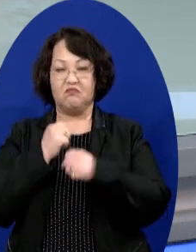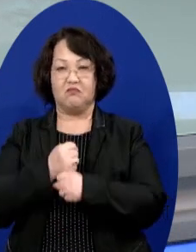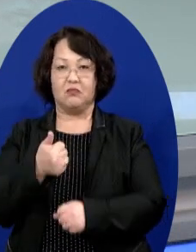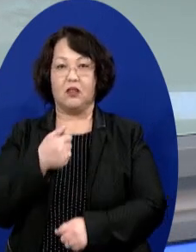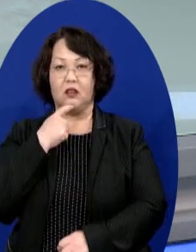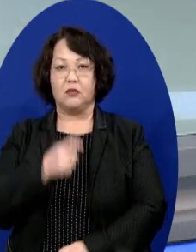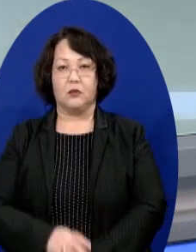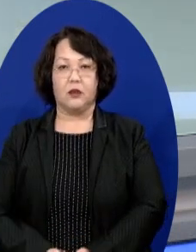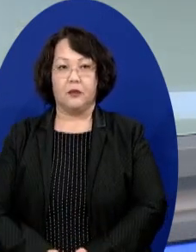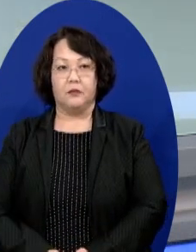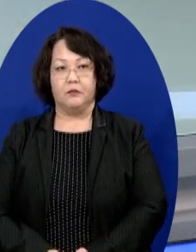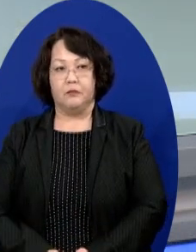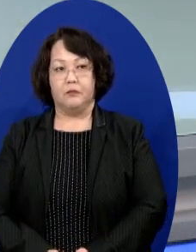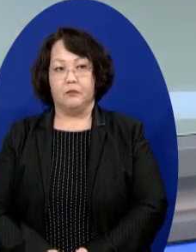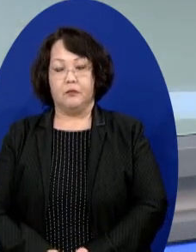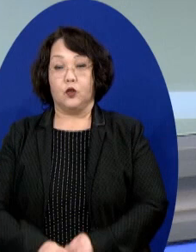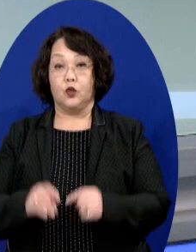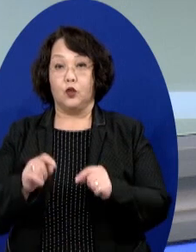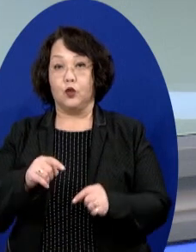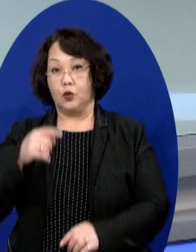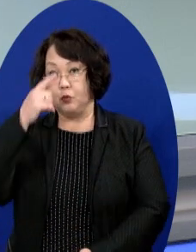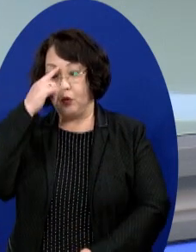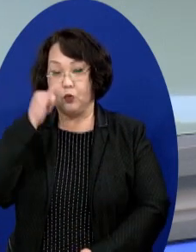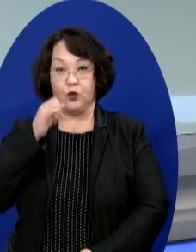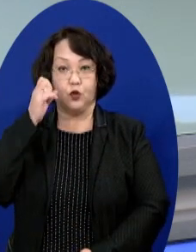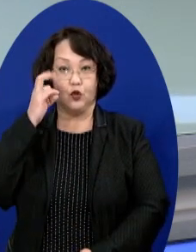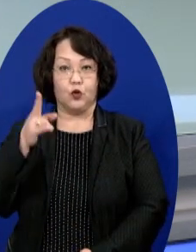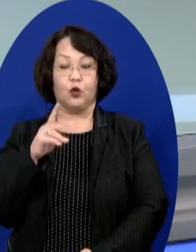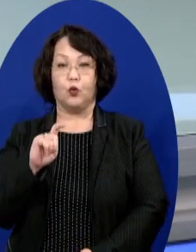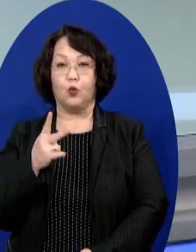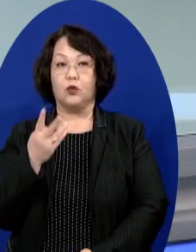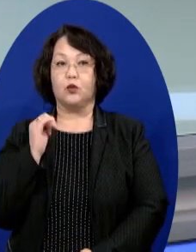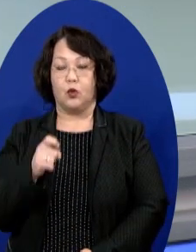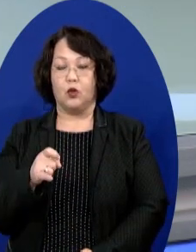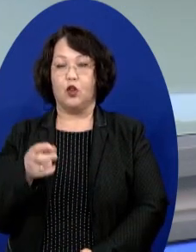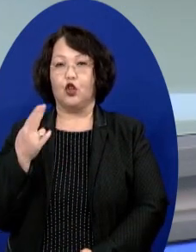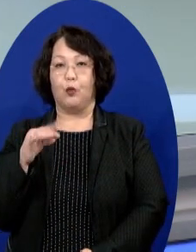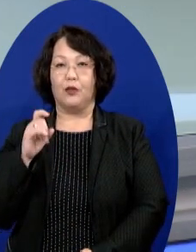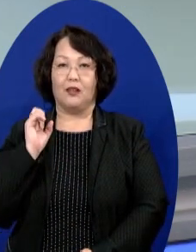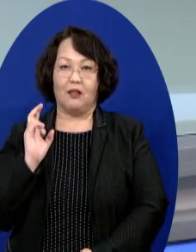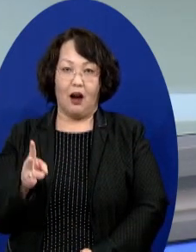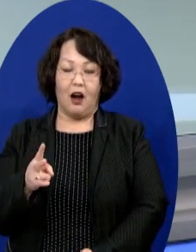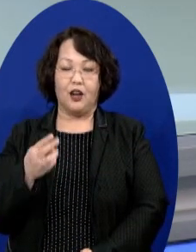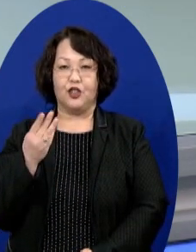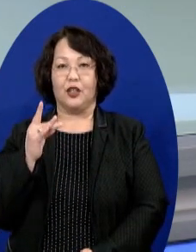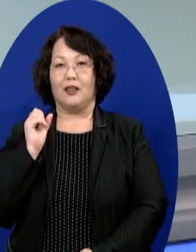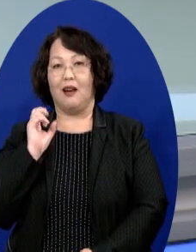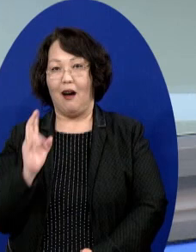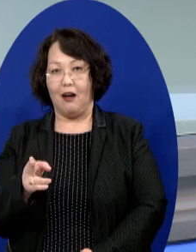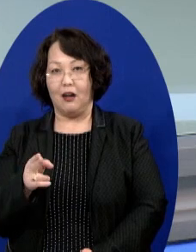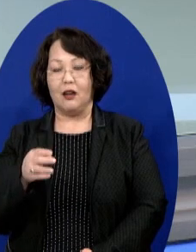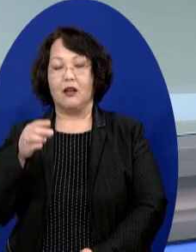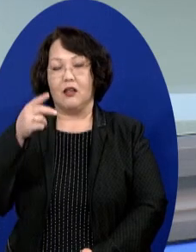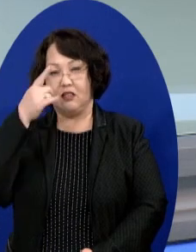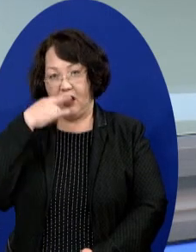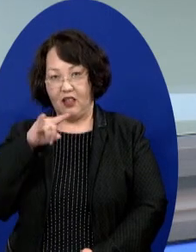байна. За өнөөдөр мөн Монгол улсын ерөнхийлөгч хүрэлцэхэд Доминикан, Шри-Ланк, Бельг, Бангладеш, Таиланд, Словен